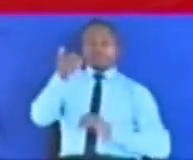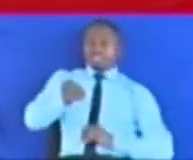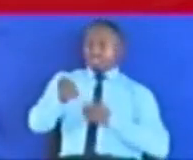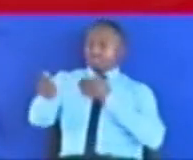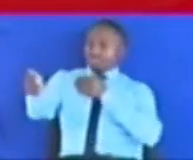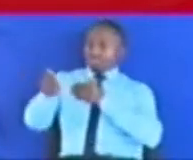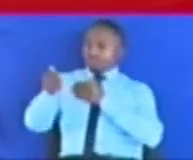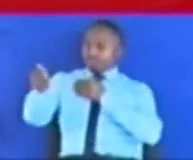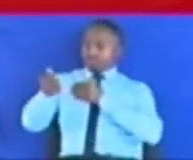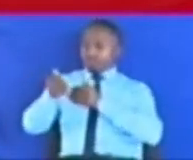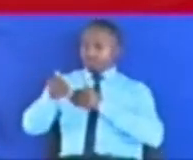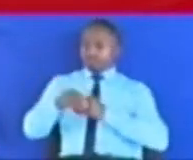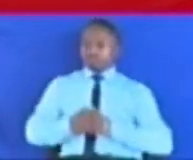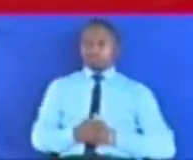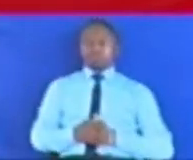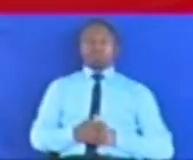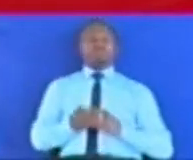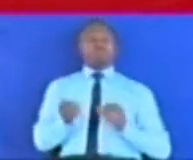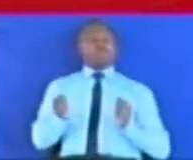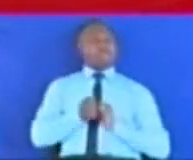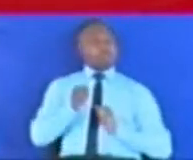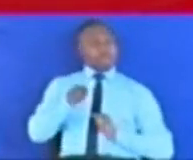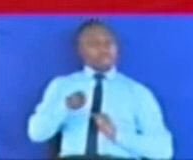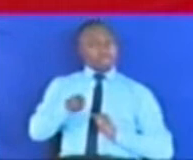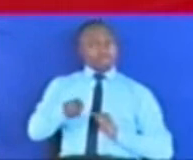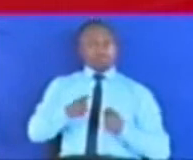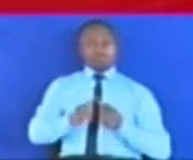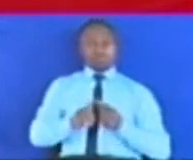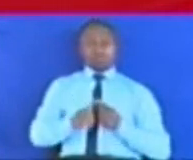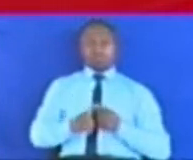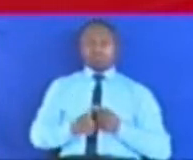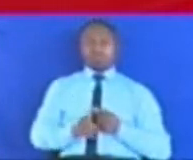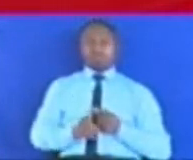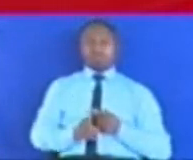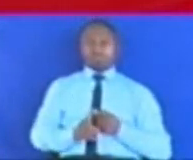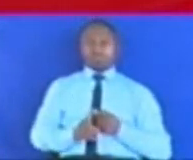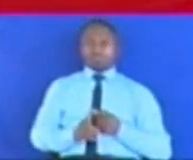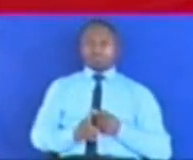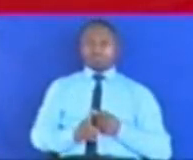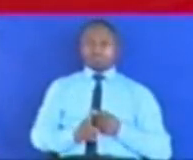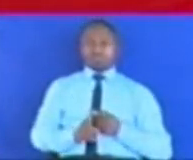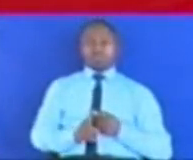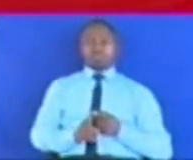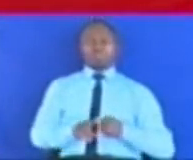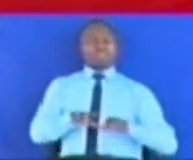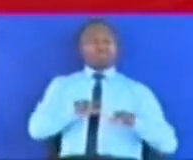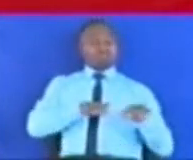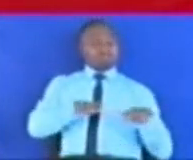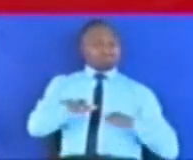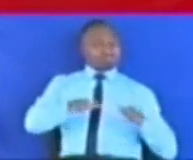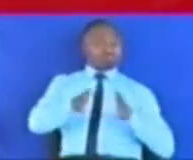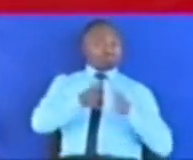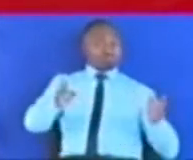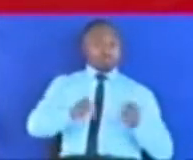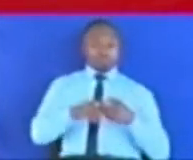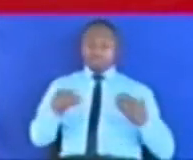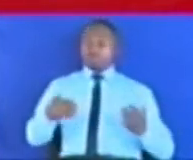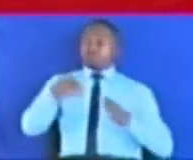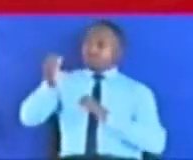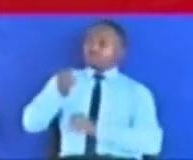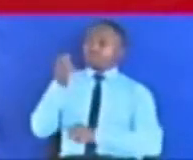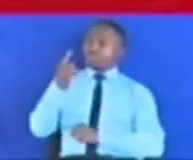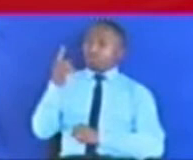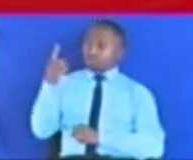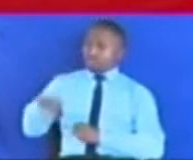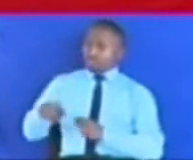jirani. Na swala hili mheshimiwa spika, naibu spika, limekuwa likileta shida kubwa. Hata sasa hivi tumepiga hatua kubwa, kwa